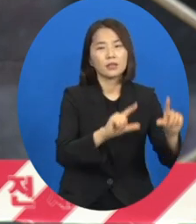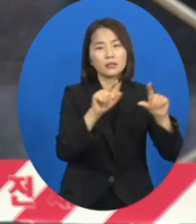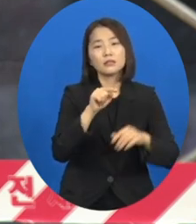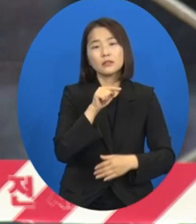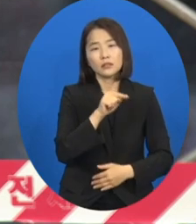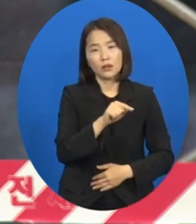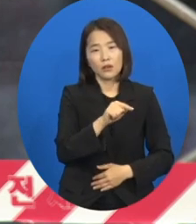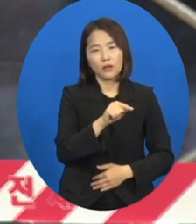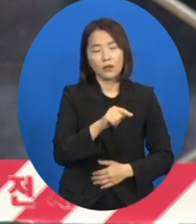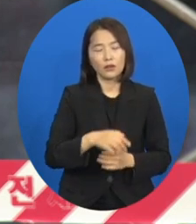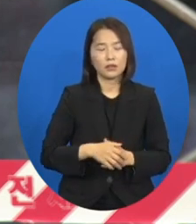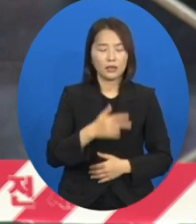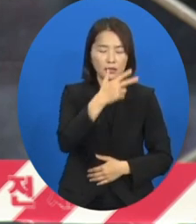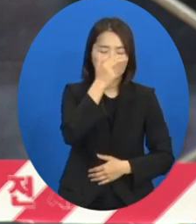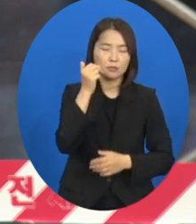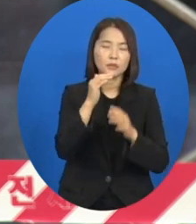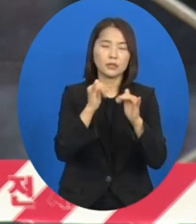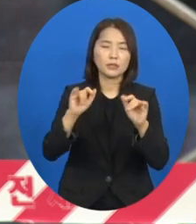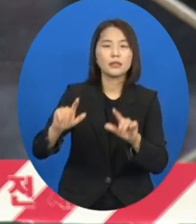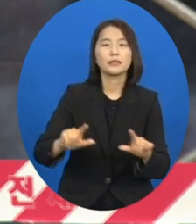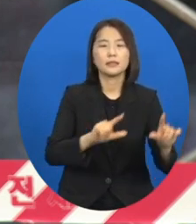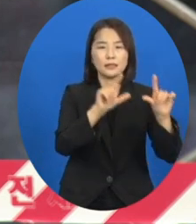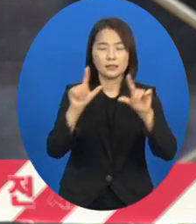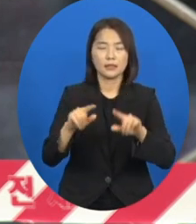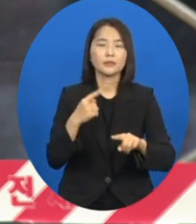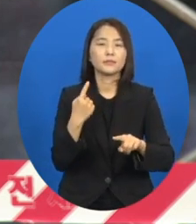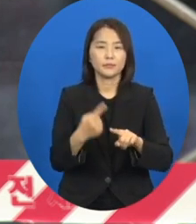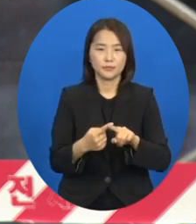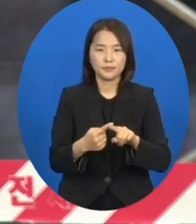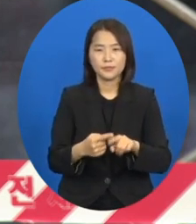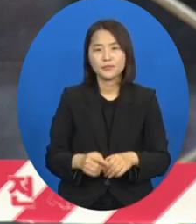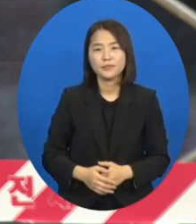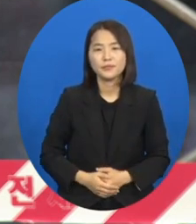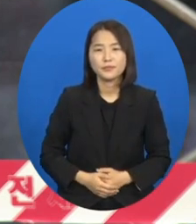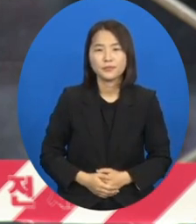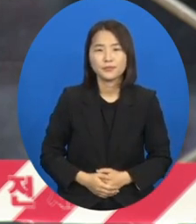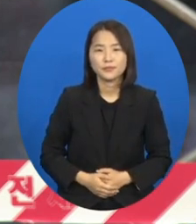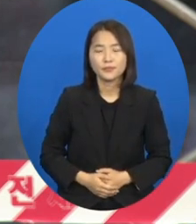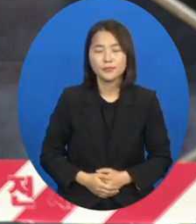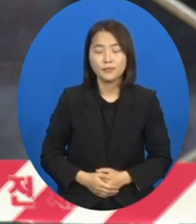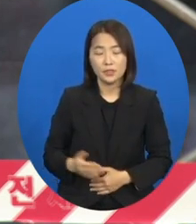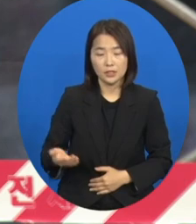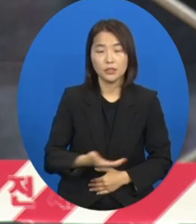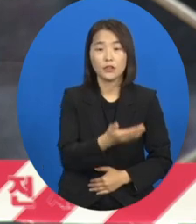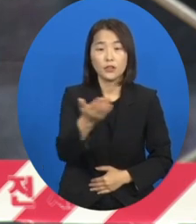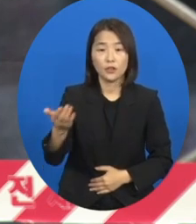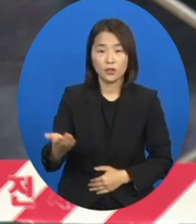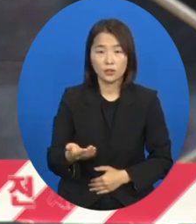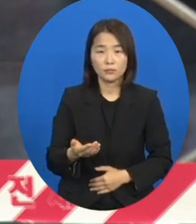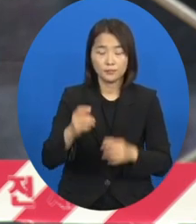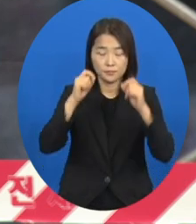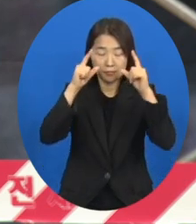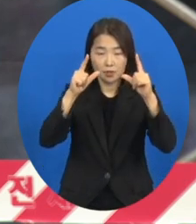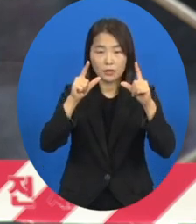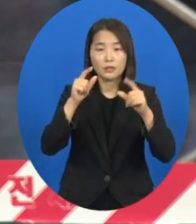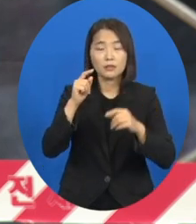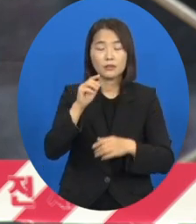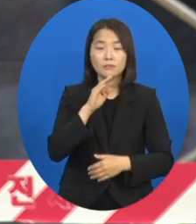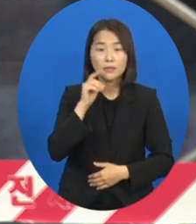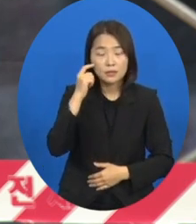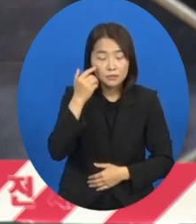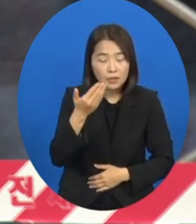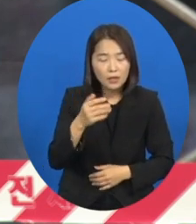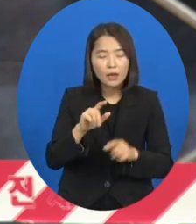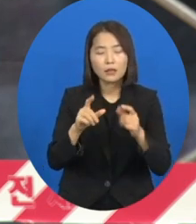이것이 잠자는 자들의 삶이다라고 이야기를 하고 있는 것이죠. 여러분은 깨어 있으신가요?